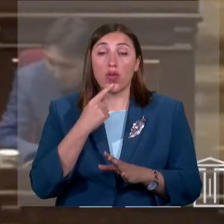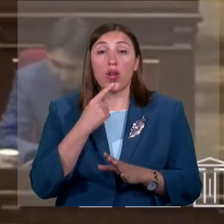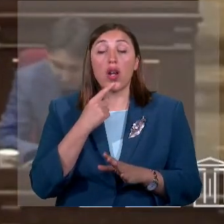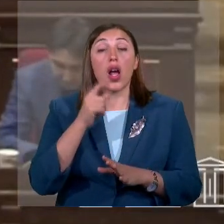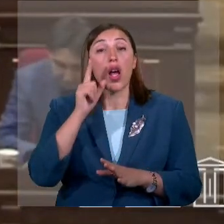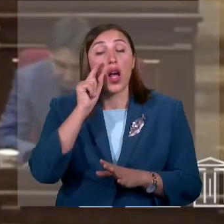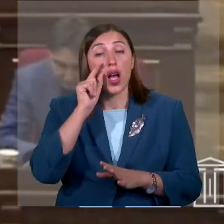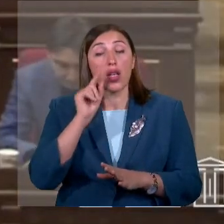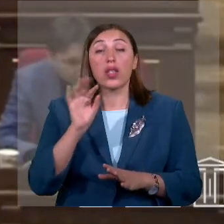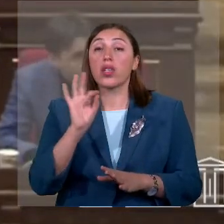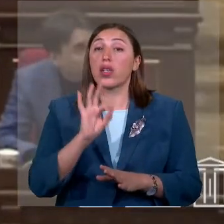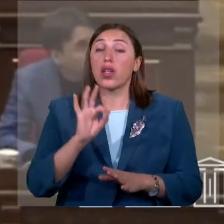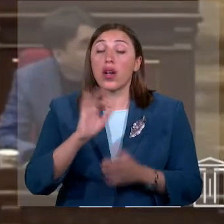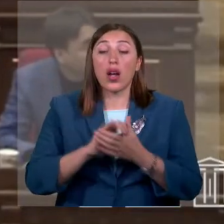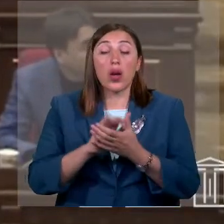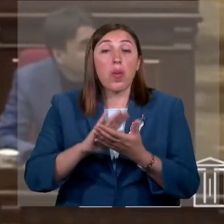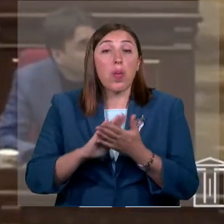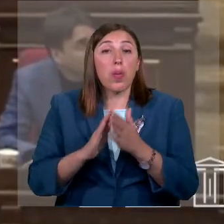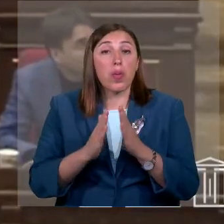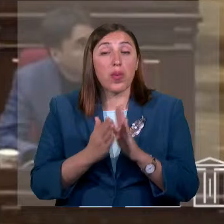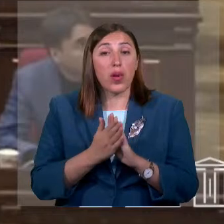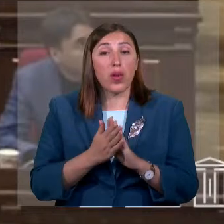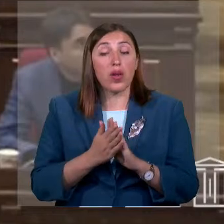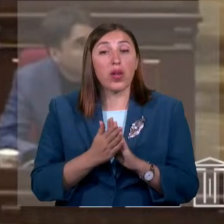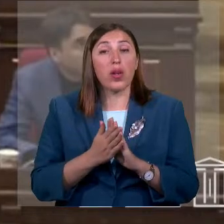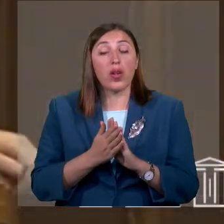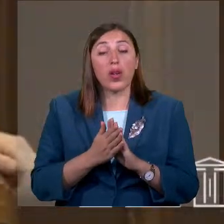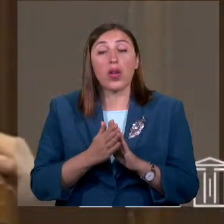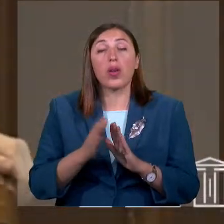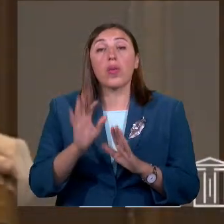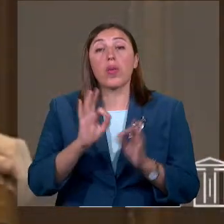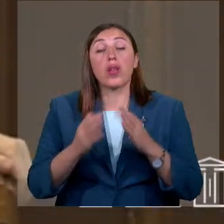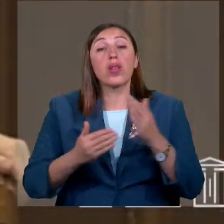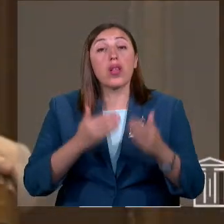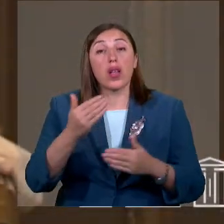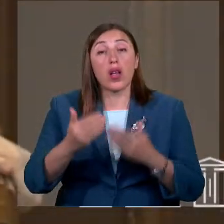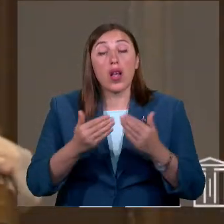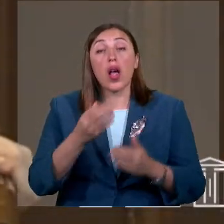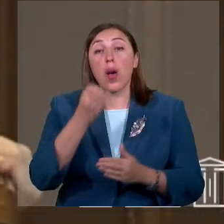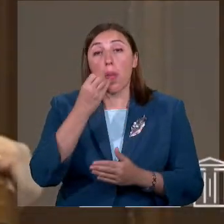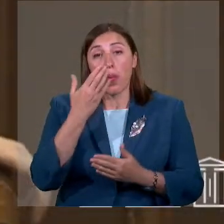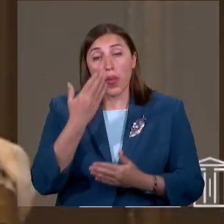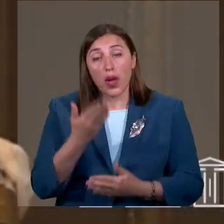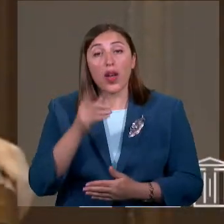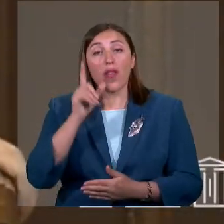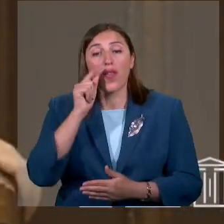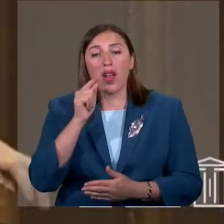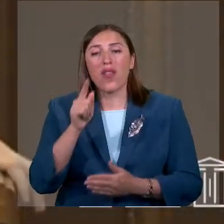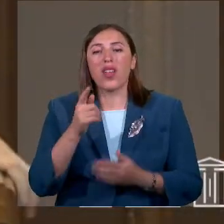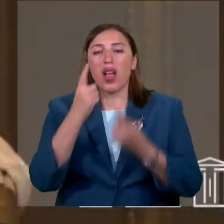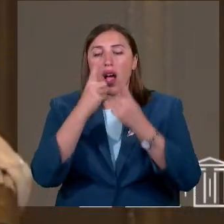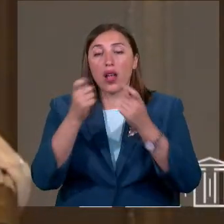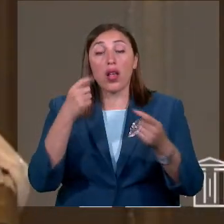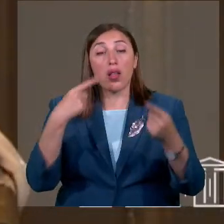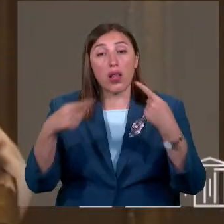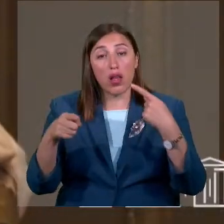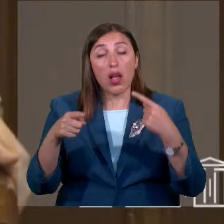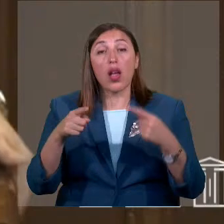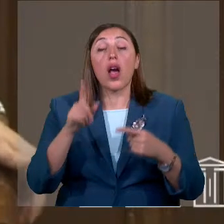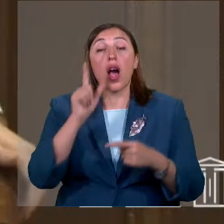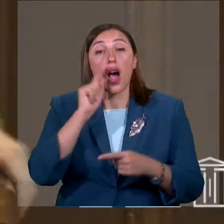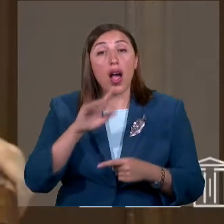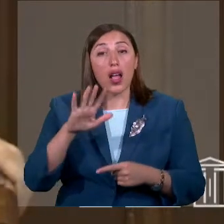հայկական կողմին հաղորդության պայմանագրի մասով առաջ գնալ։ Չնայած Բաքվից ու Երևանից հնչող իրարամերժ հայտարարություններին,